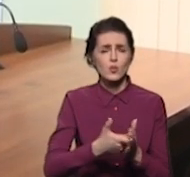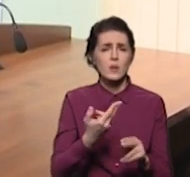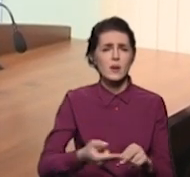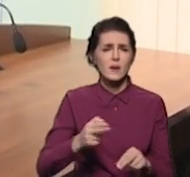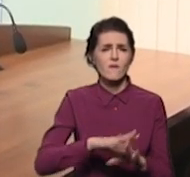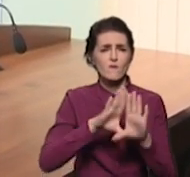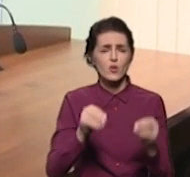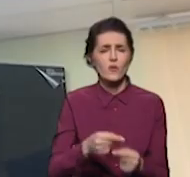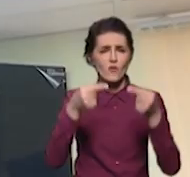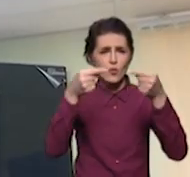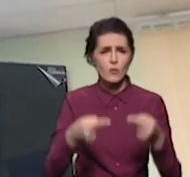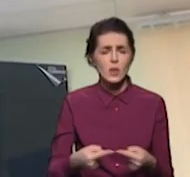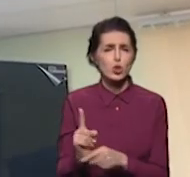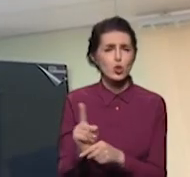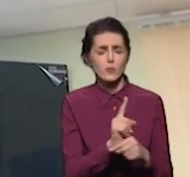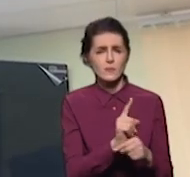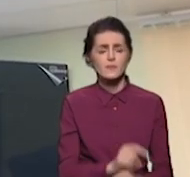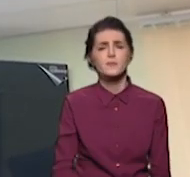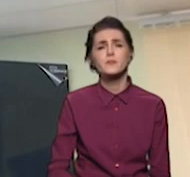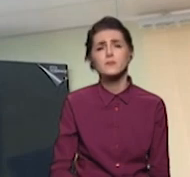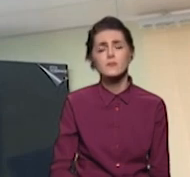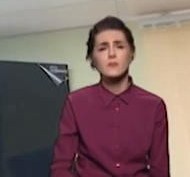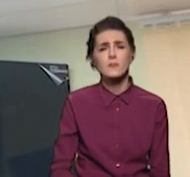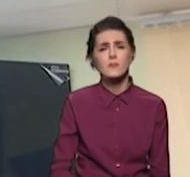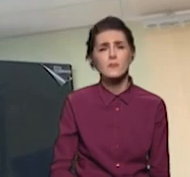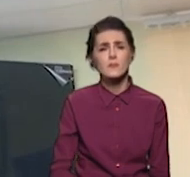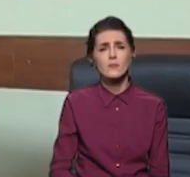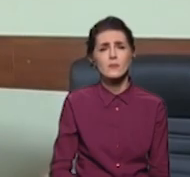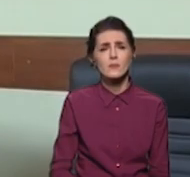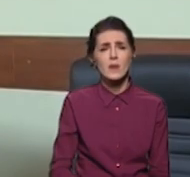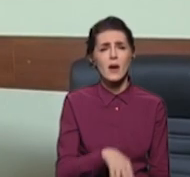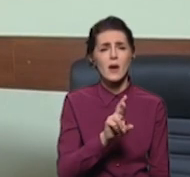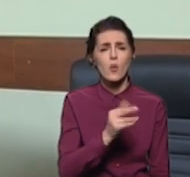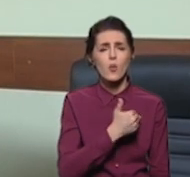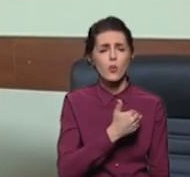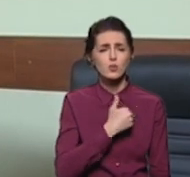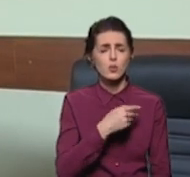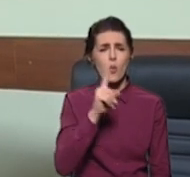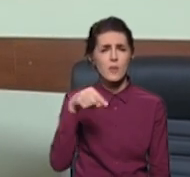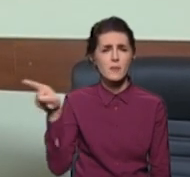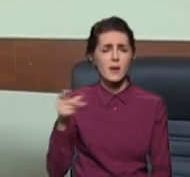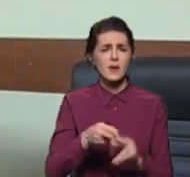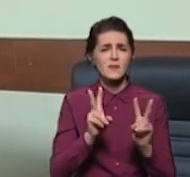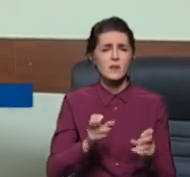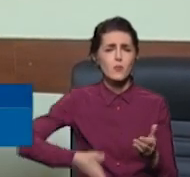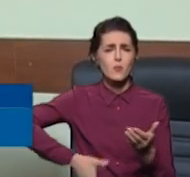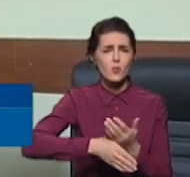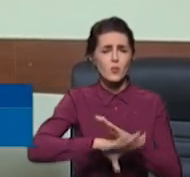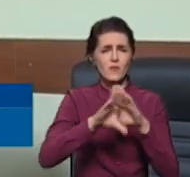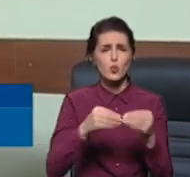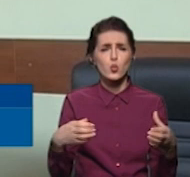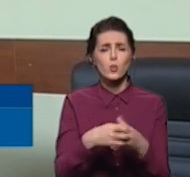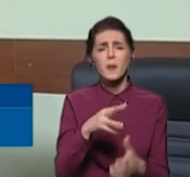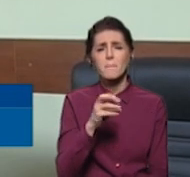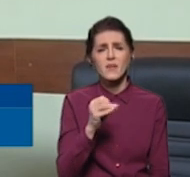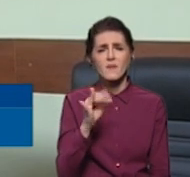б відповідало усім нормам. Я хочу відмітити, що это помещение предоставлено Авдеевским космохимическим заводом группы «Метинвест».